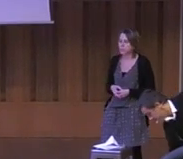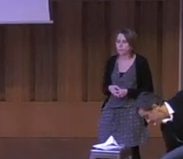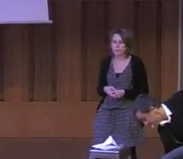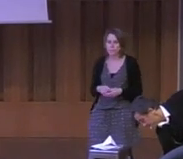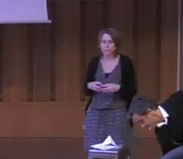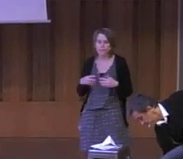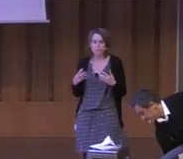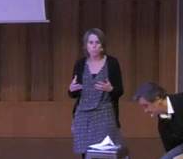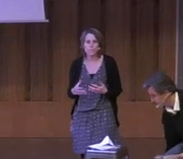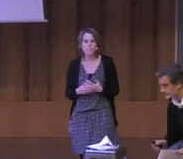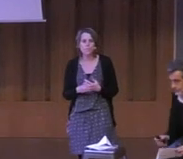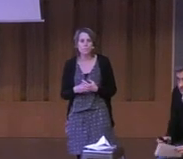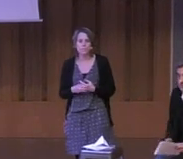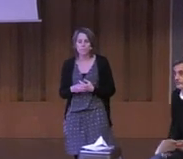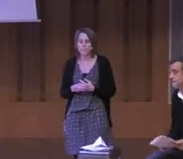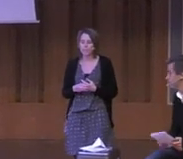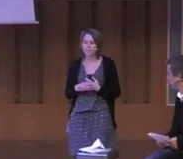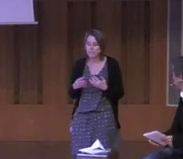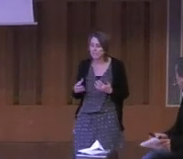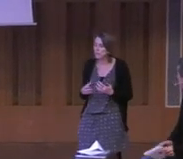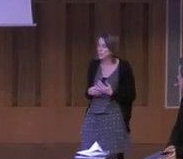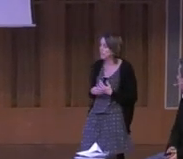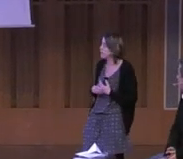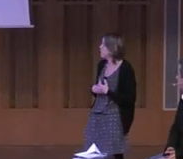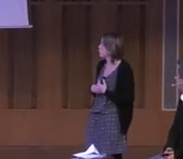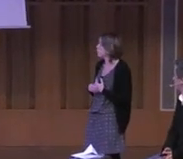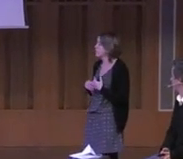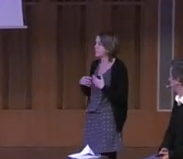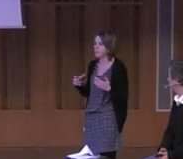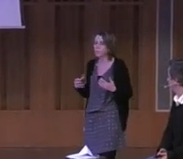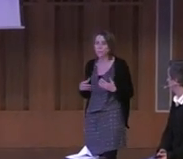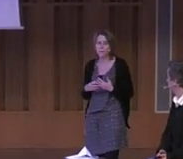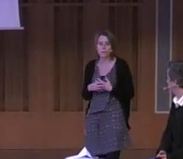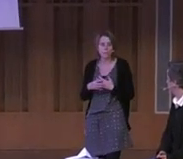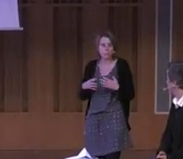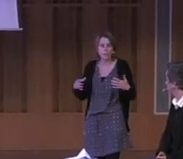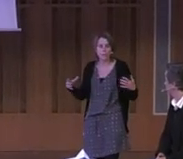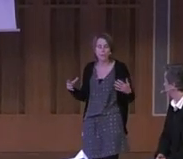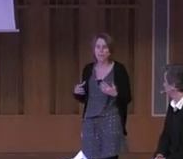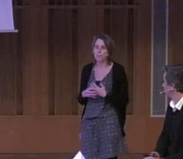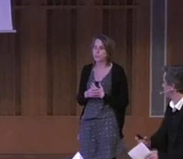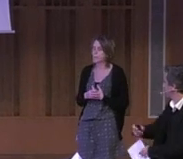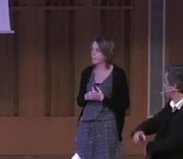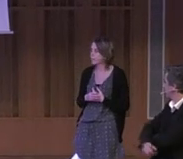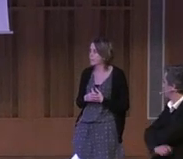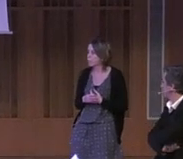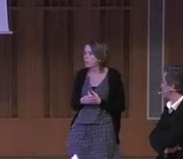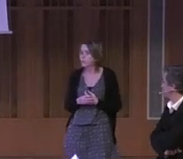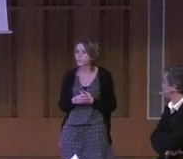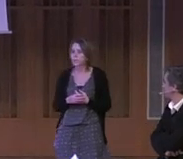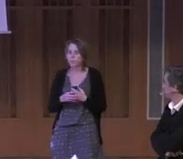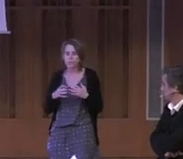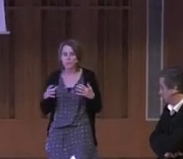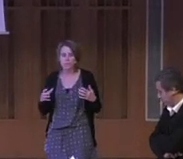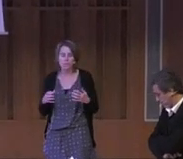l'Ajuntament per aquest procés. Felicitar també el com ha estat desenvolupat tot el procediment del